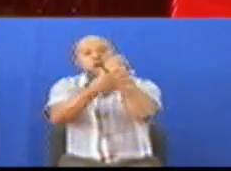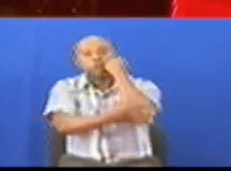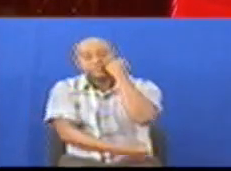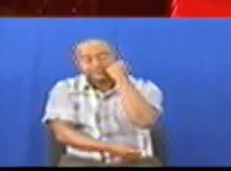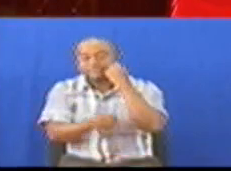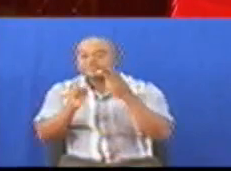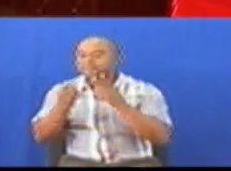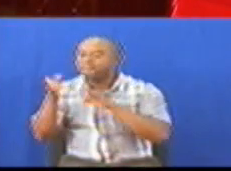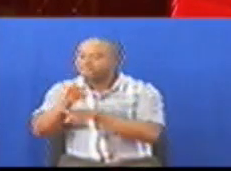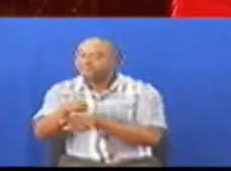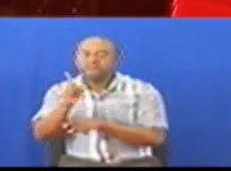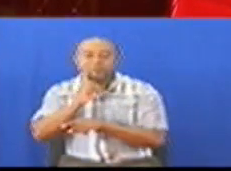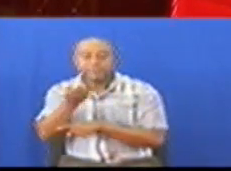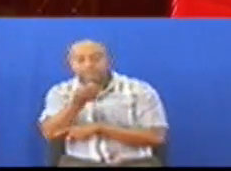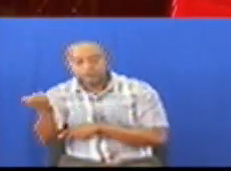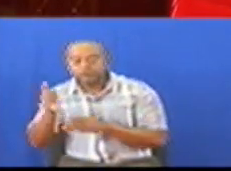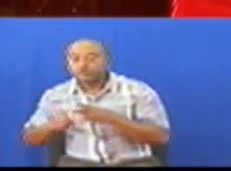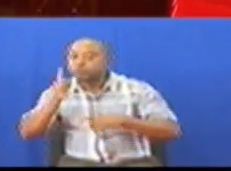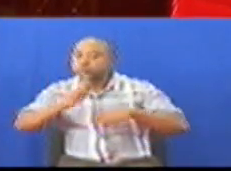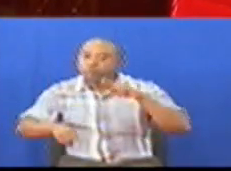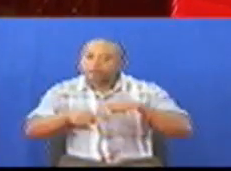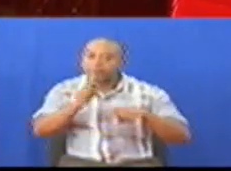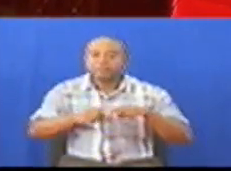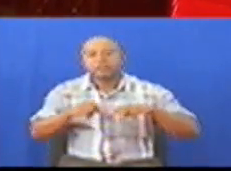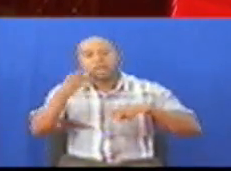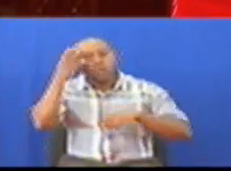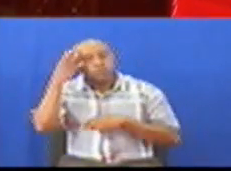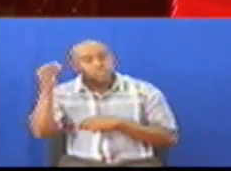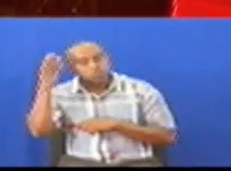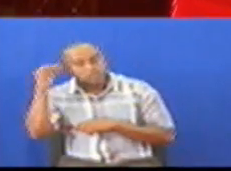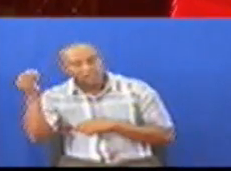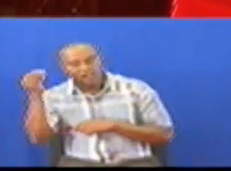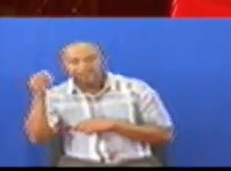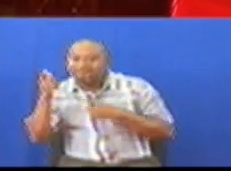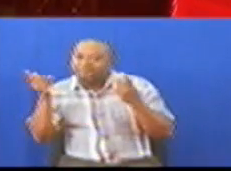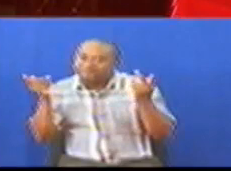mtoto, kupambana na ukimwi pamoja na virusi vyake, na sasa